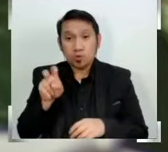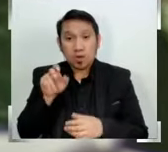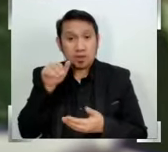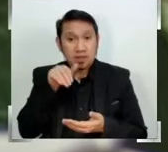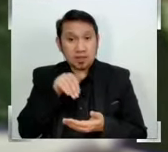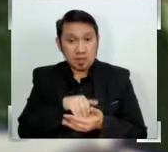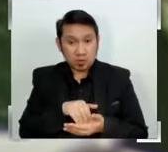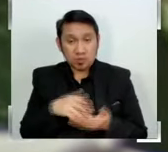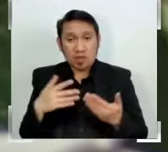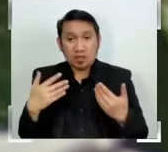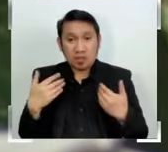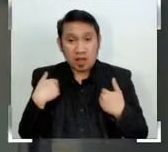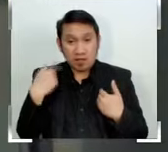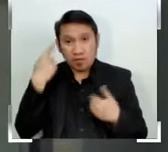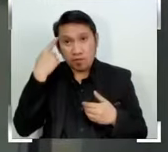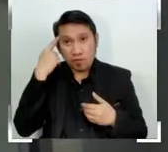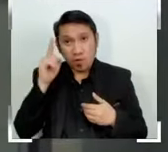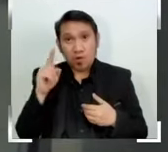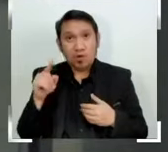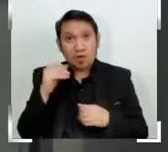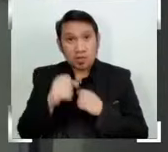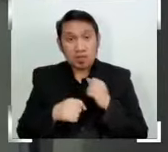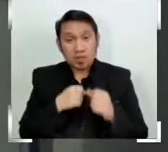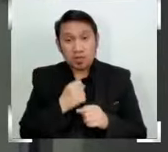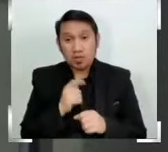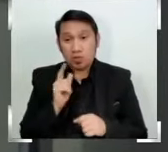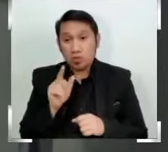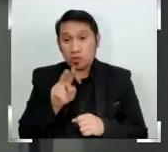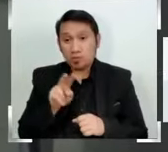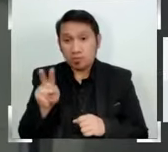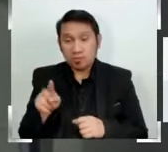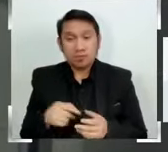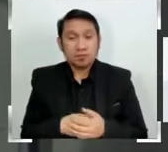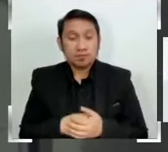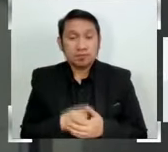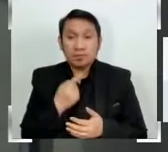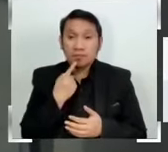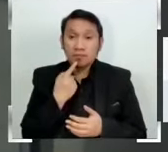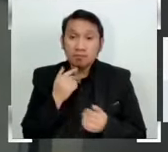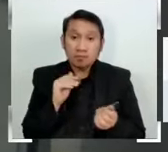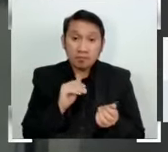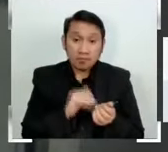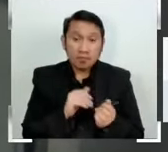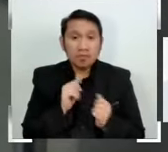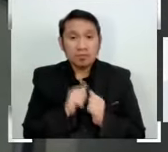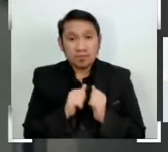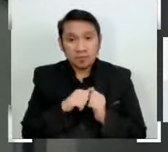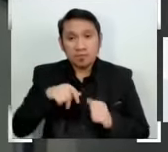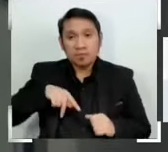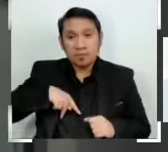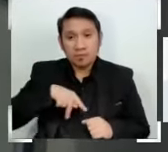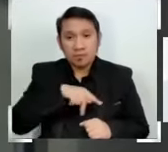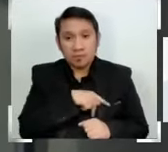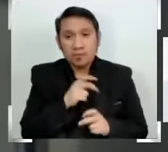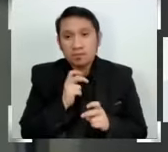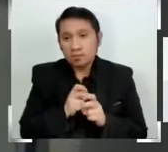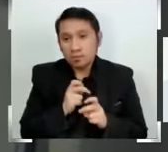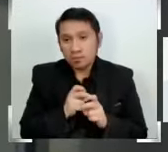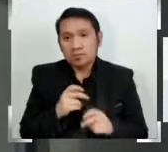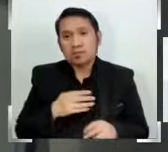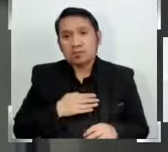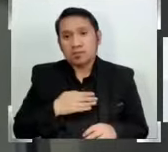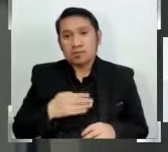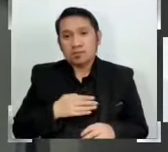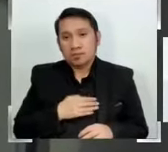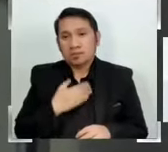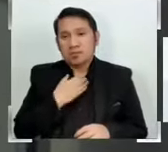naitala para sa buong 2022. Ayon kay Dr. Jonas Del Rosario, palatandaan ng pneumonia ang hirap sa paghinga, paninikip ng dibdib